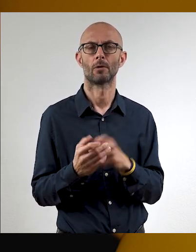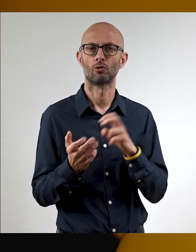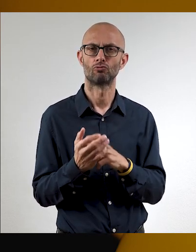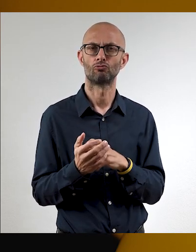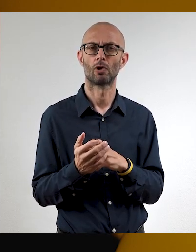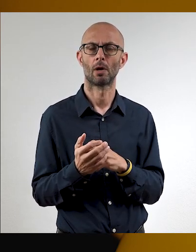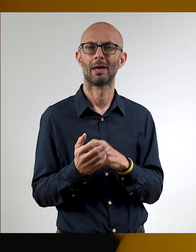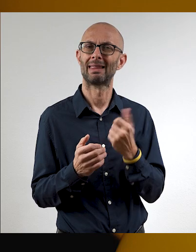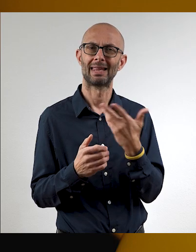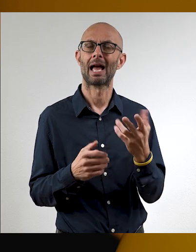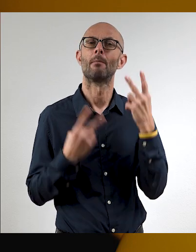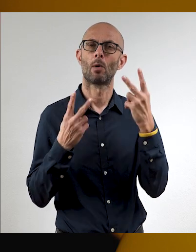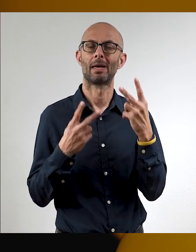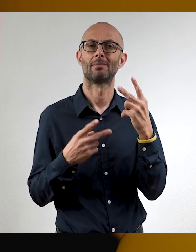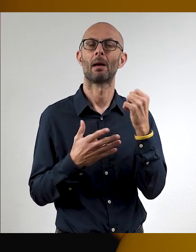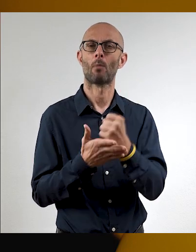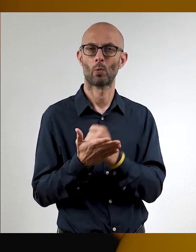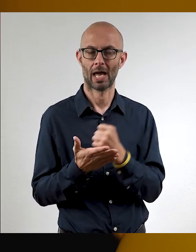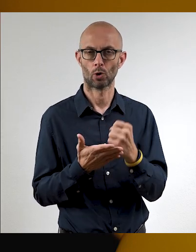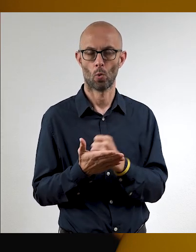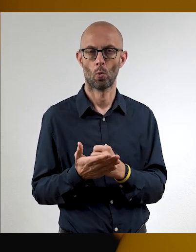še par pomembnih poudarkov.